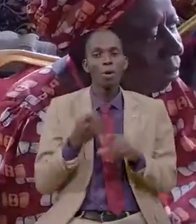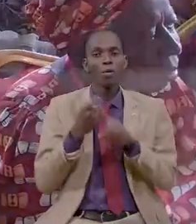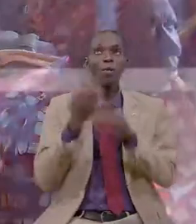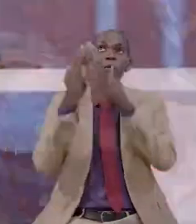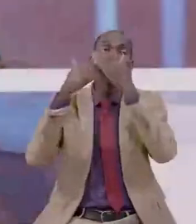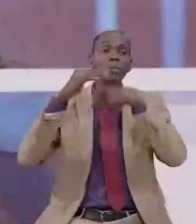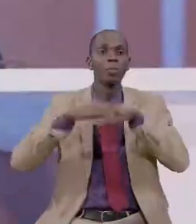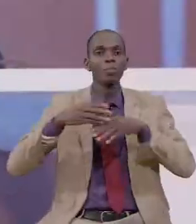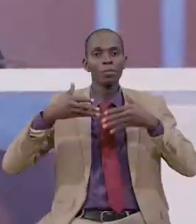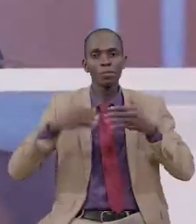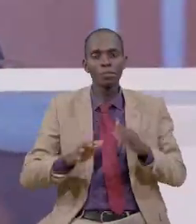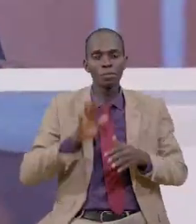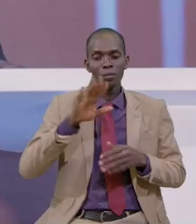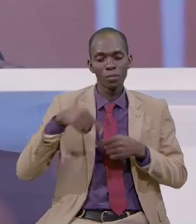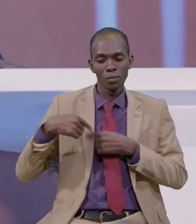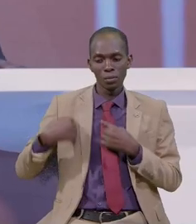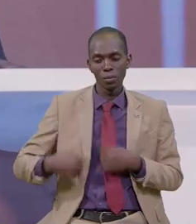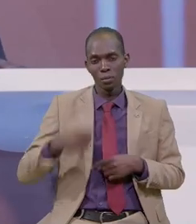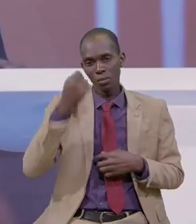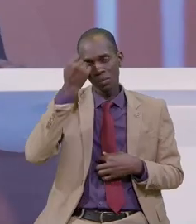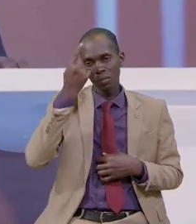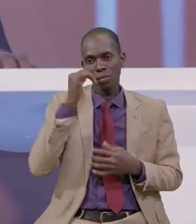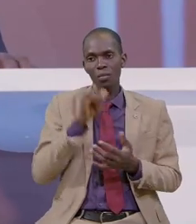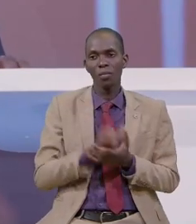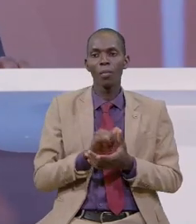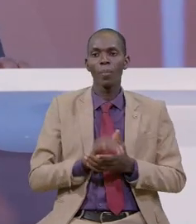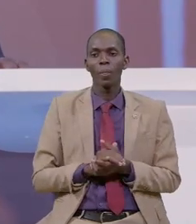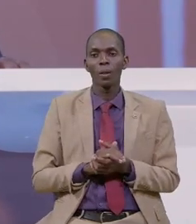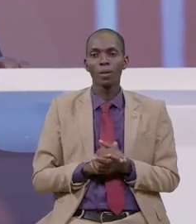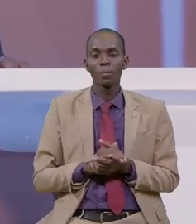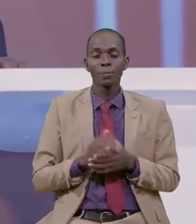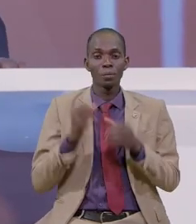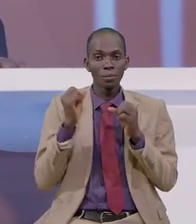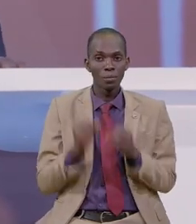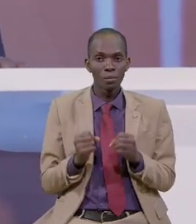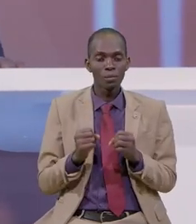Que ton cœur comprenne cela. La puissance